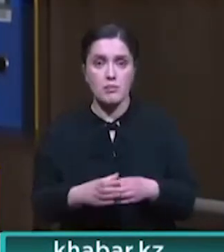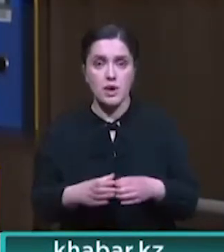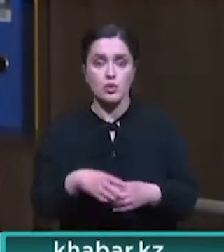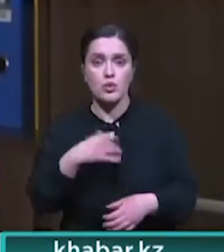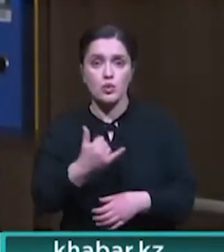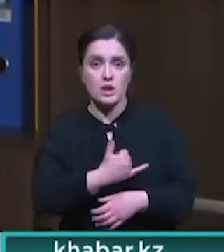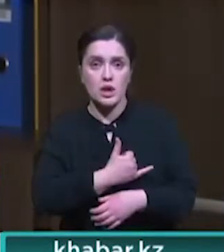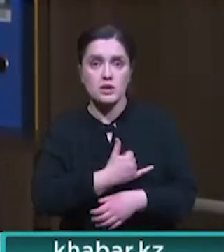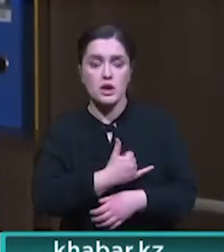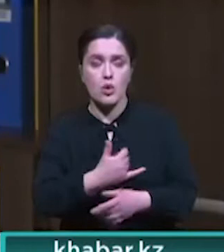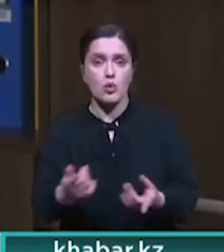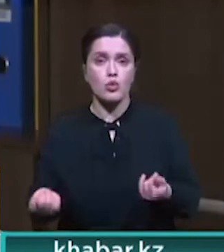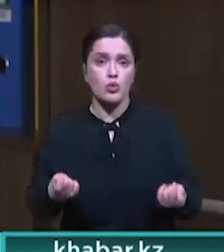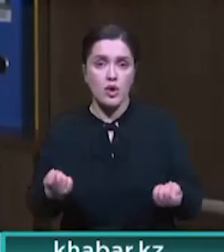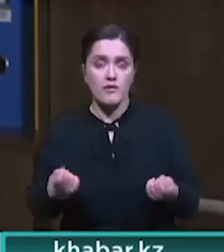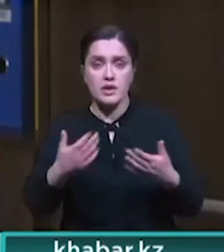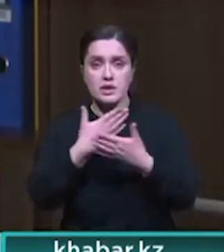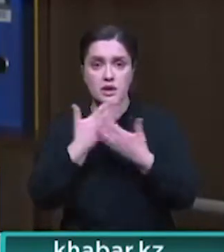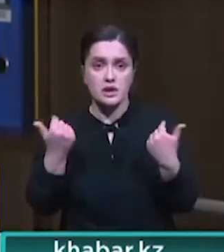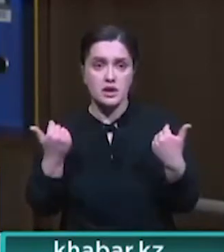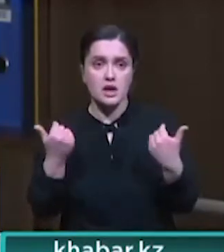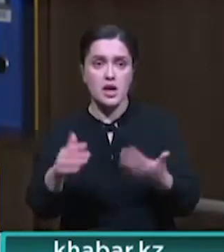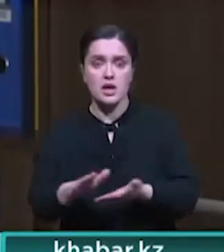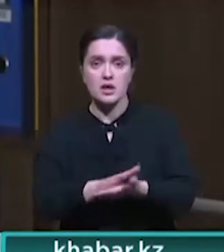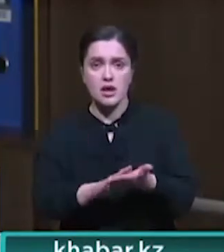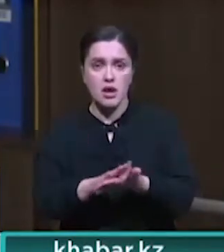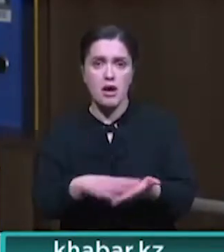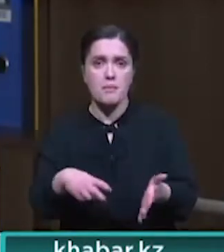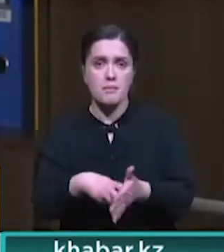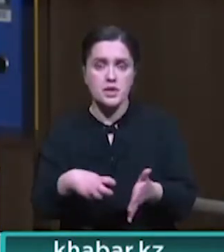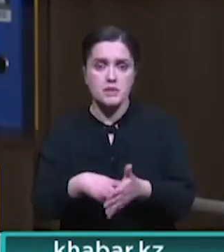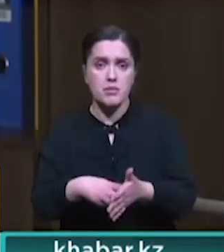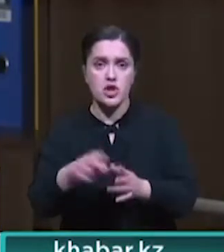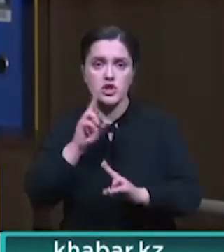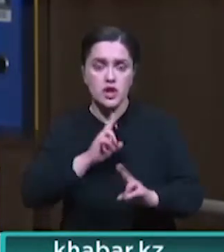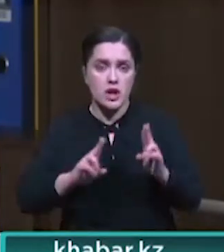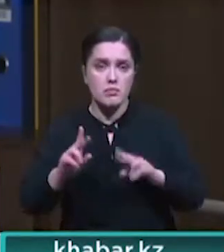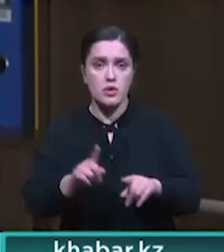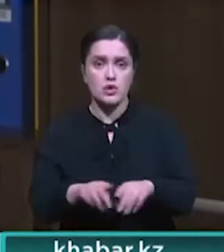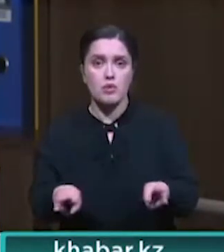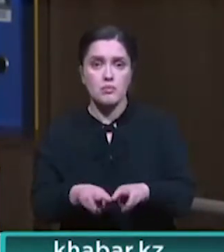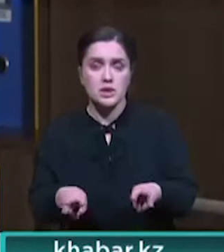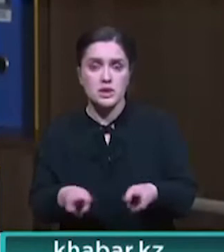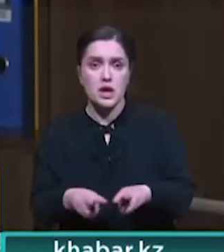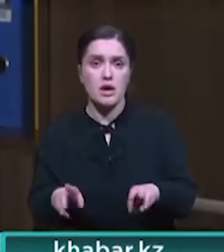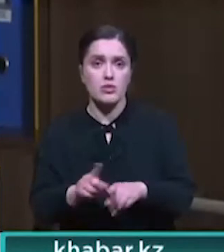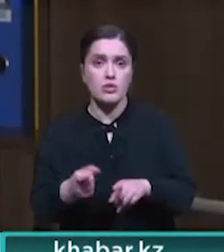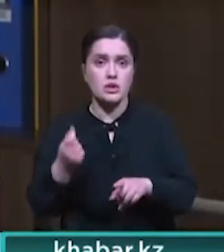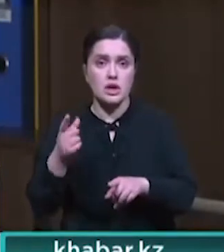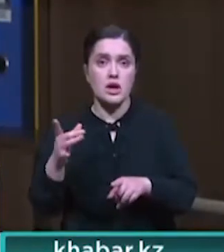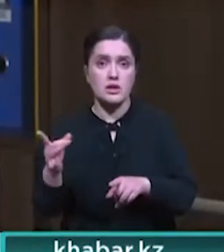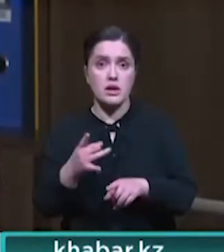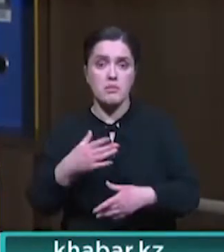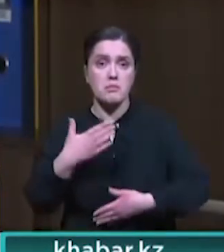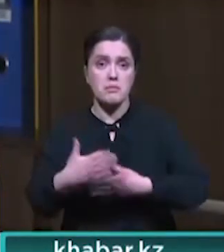у руководства нет никаких письменных обращений и министерство неоднократно ставит